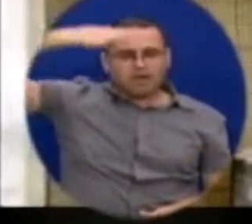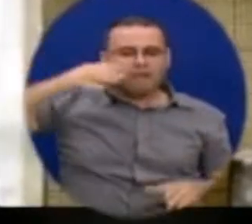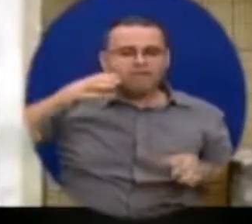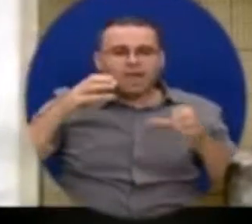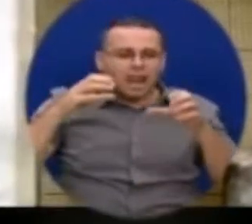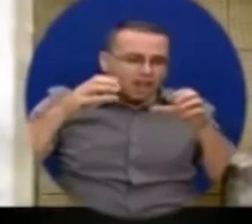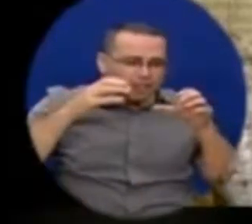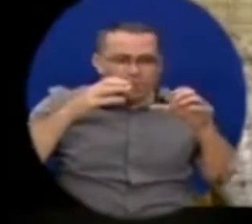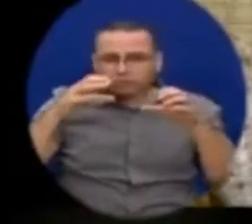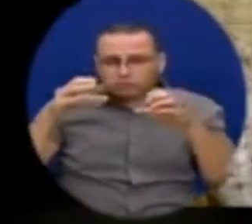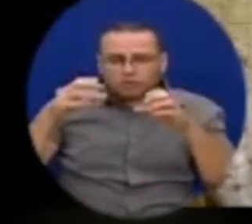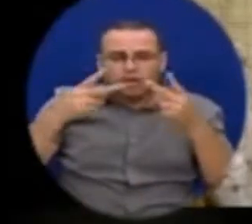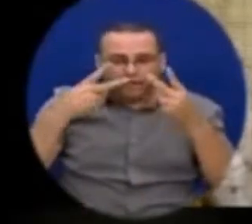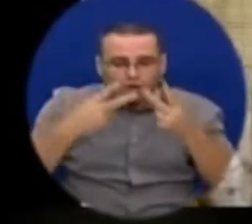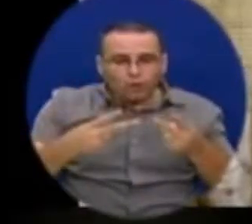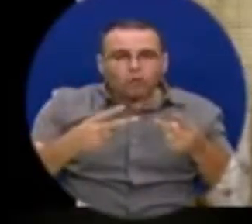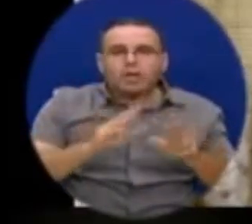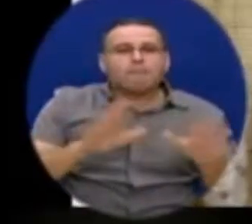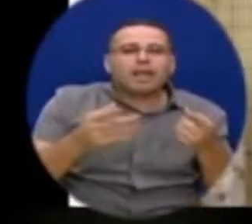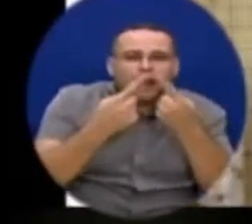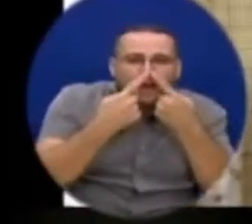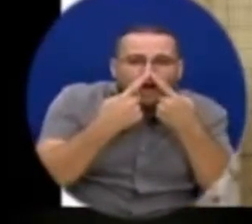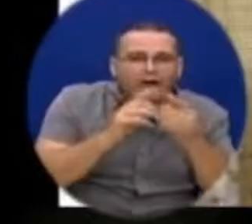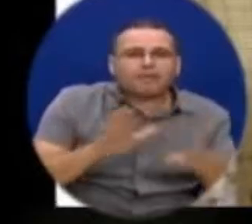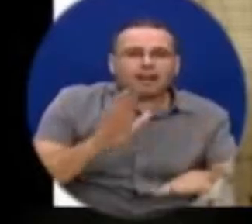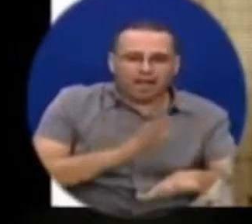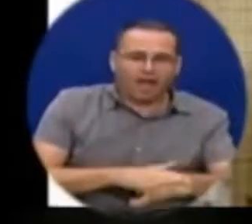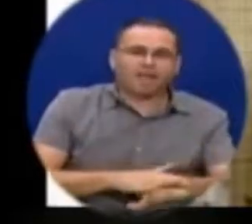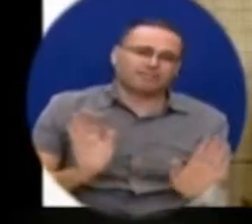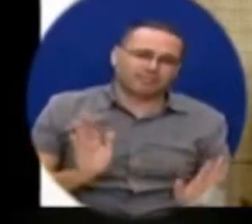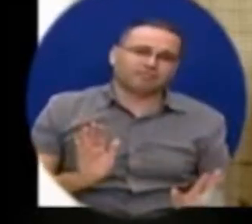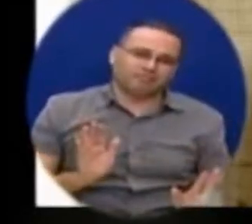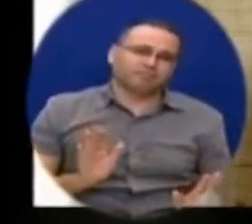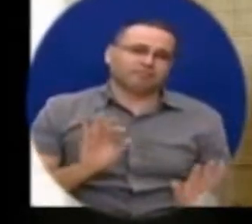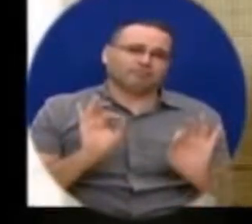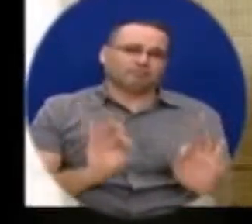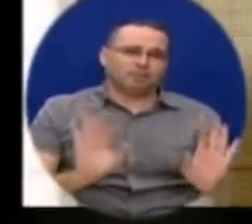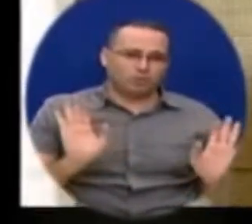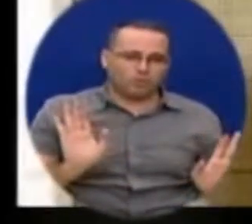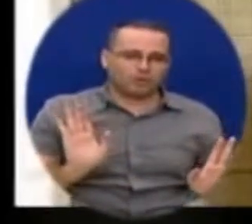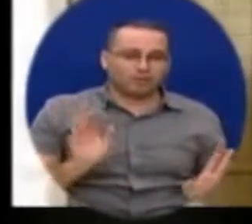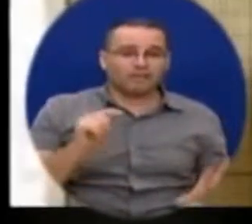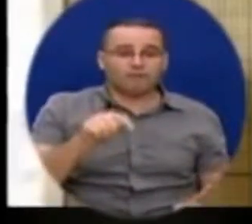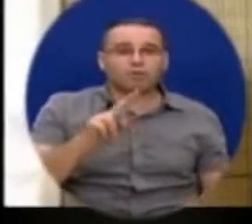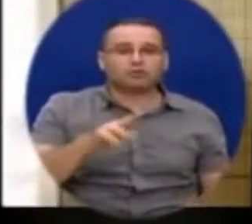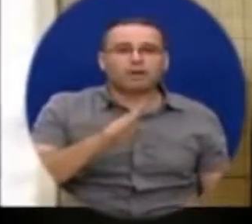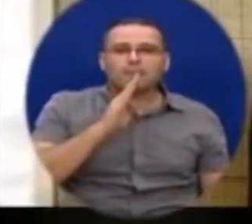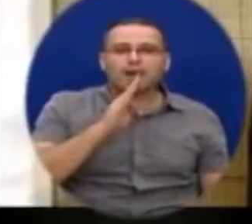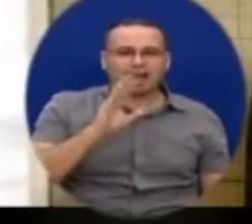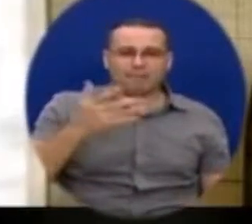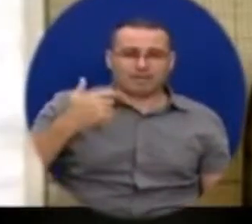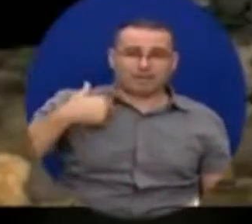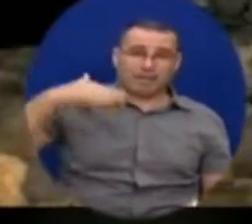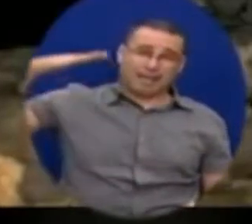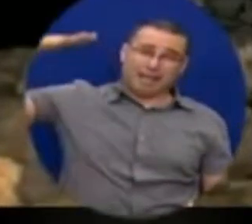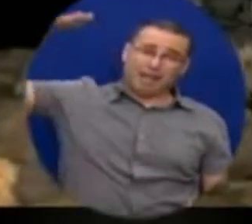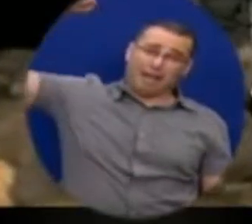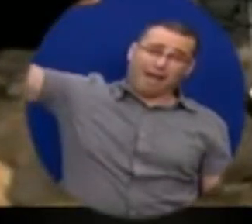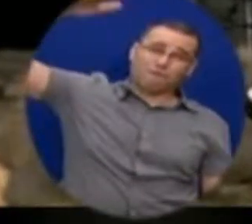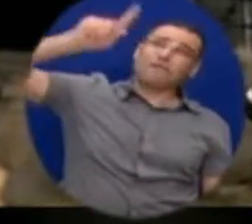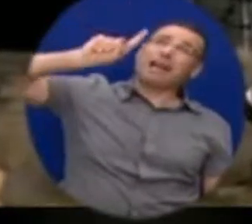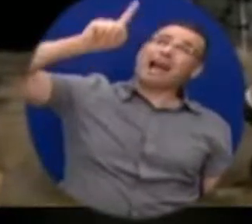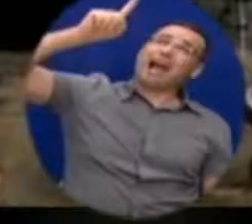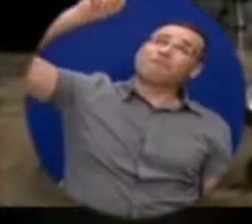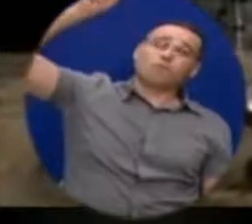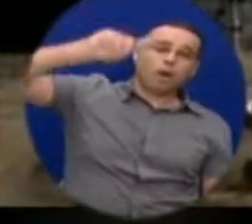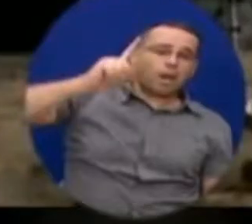ולתצפת... לראות את שדה הקרב בלי להריח אותו, בלי לגעת בו. אכן, ופה באמת יש איזושהי בעיה, כי אתה נמצא גבוה, רחוק,